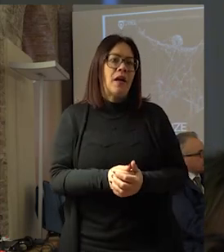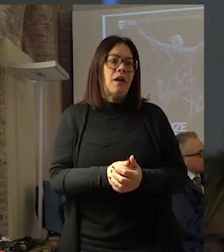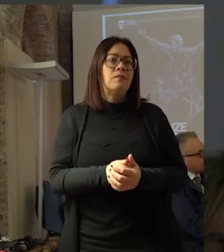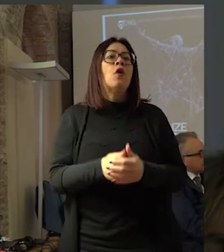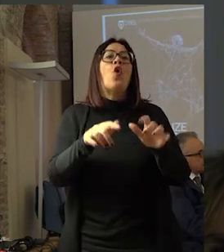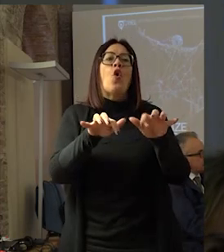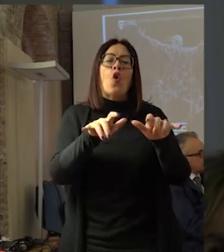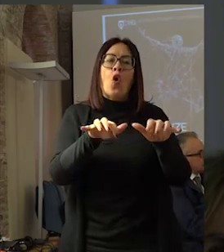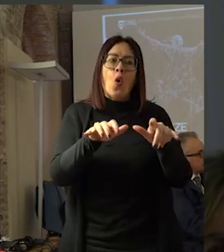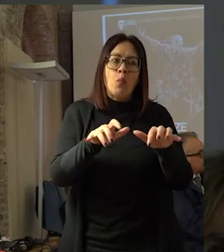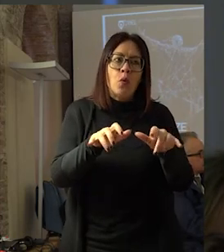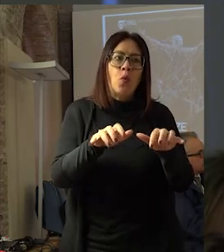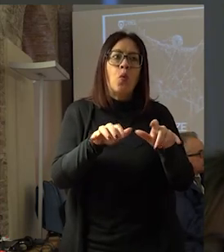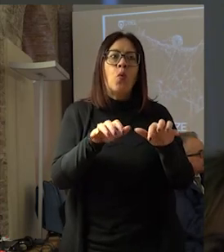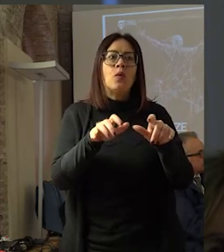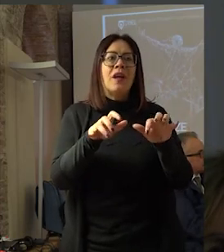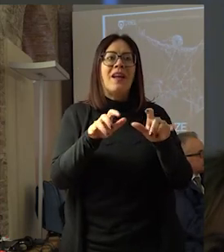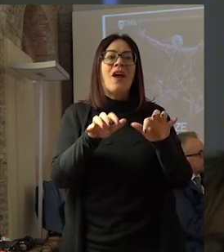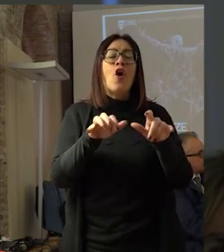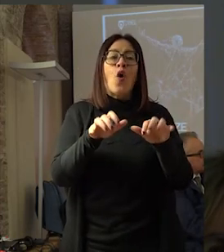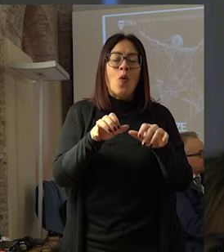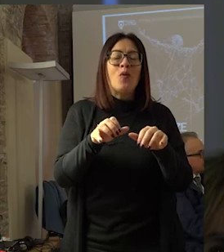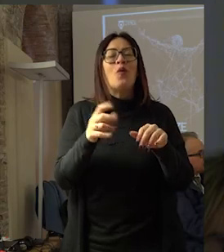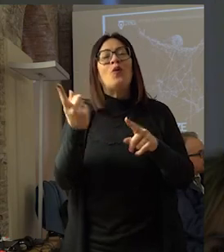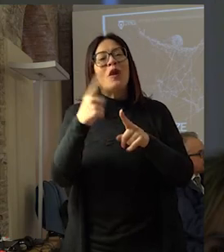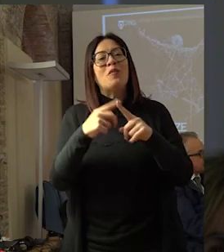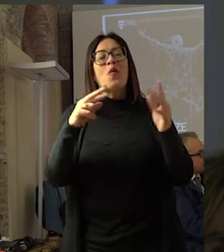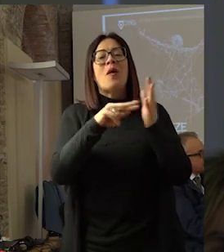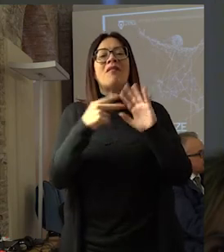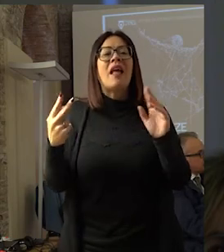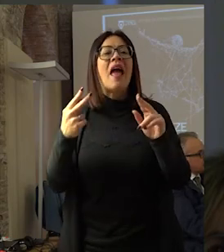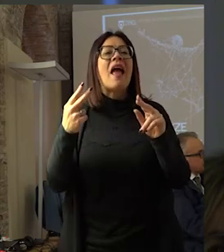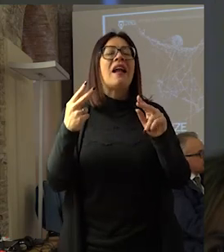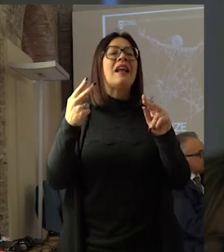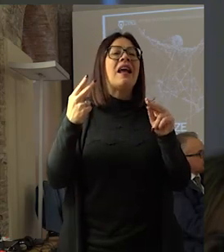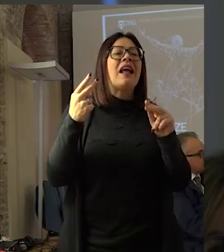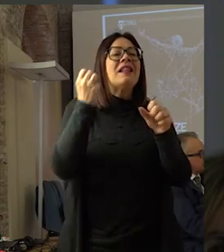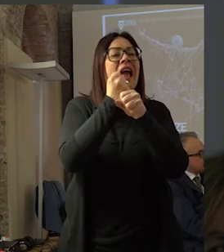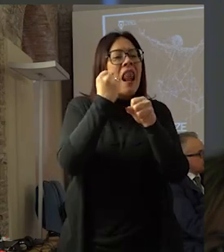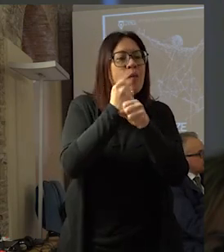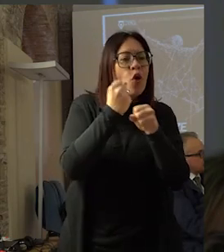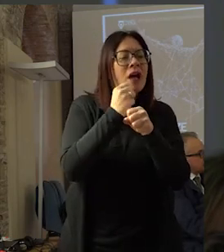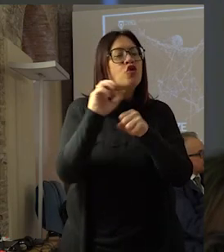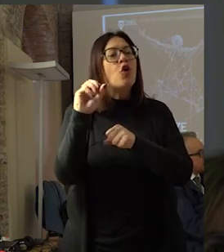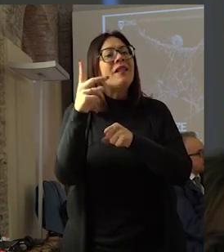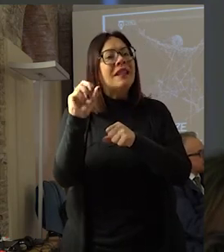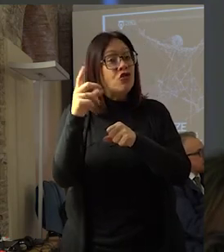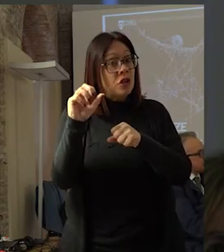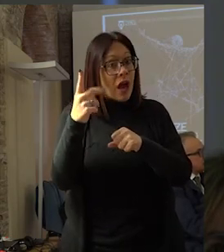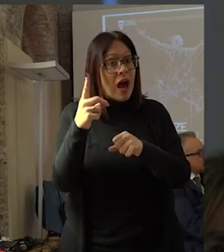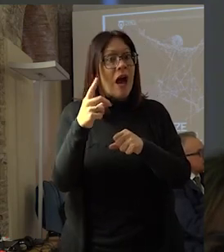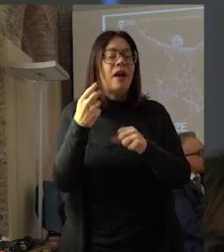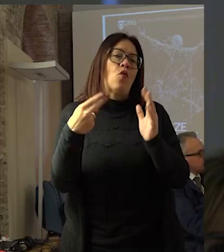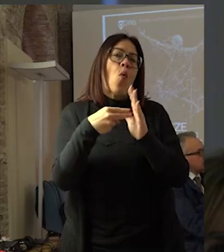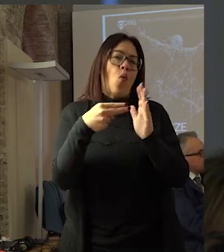computer, l'ausilio delle tecniche di elaborazione digitale, insomma, e poi lo sappiamo bene, l'USID le